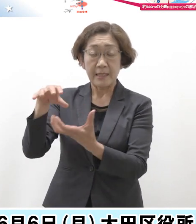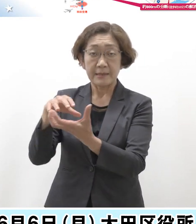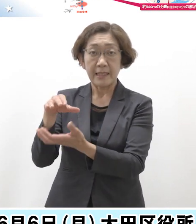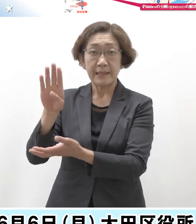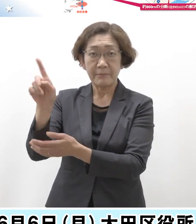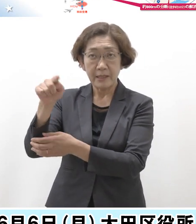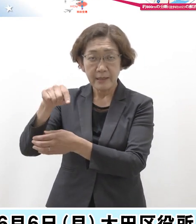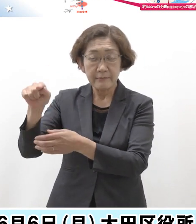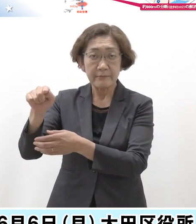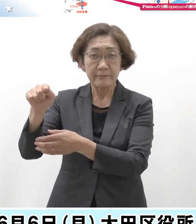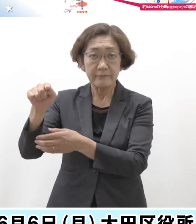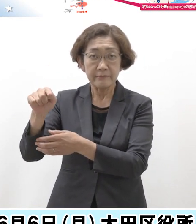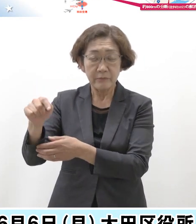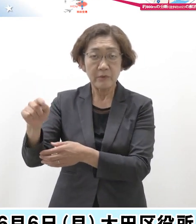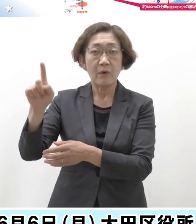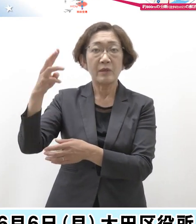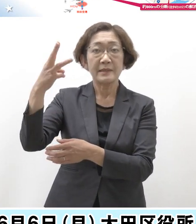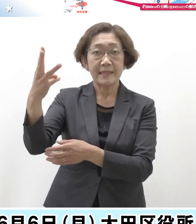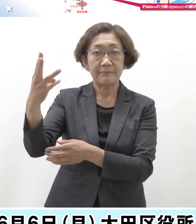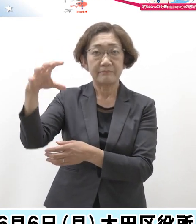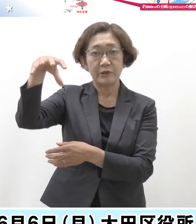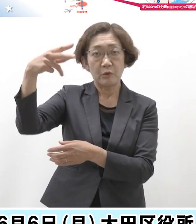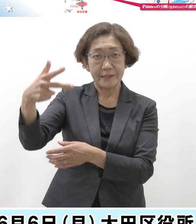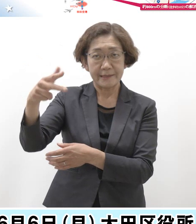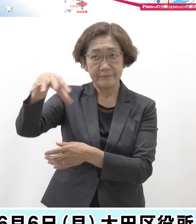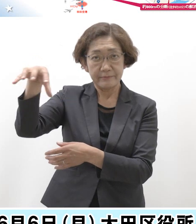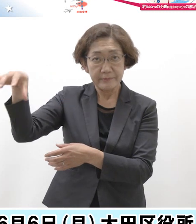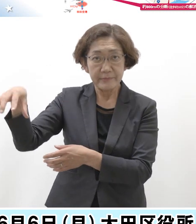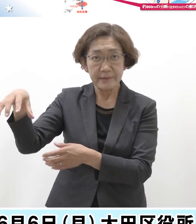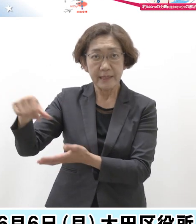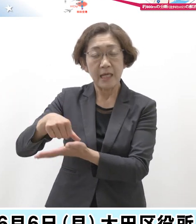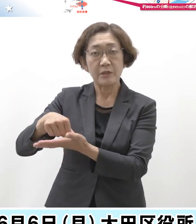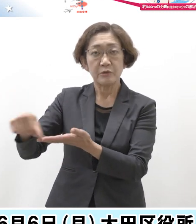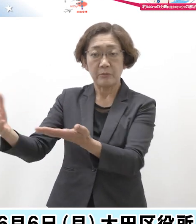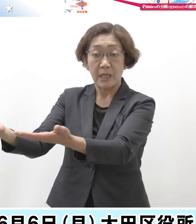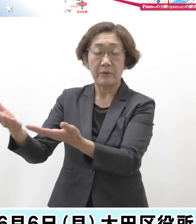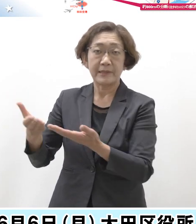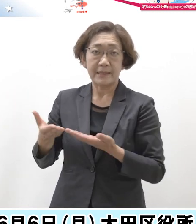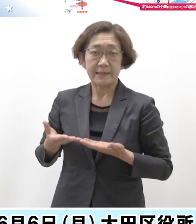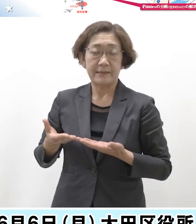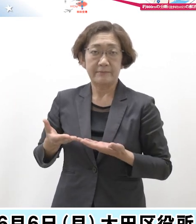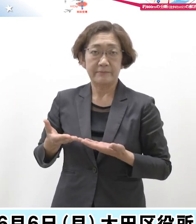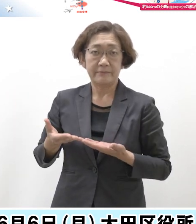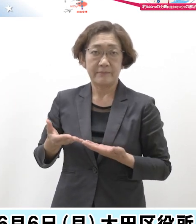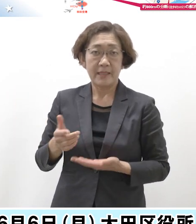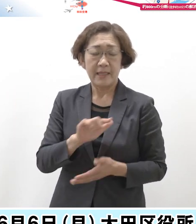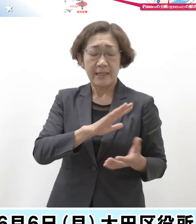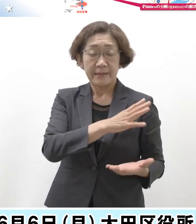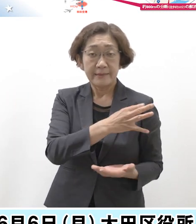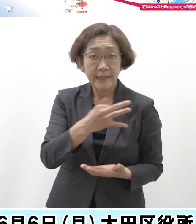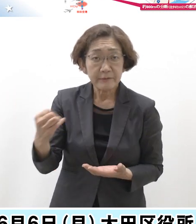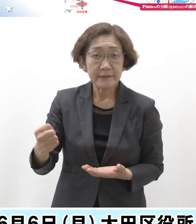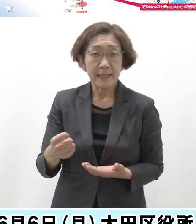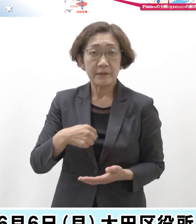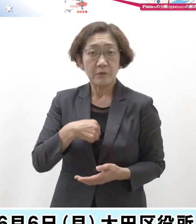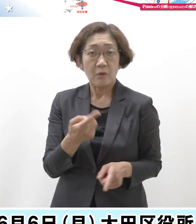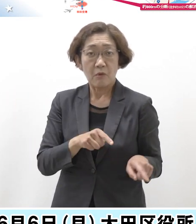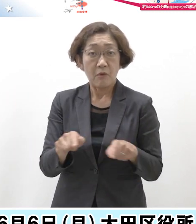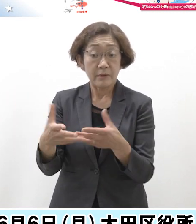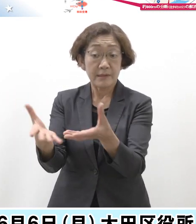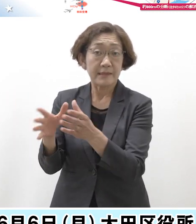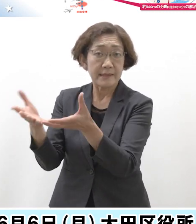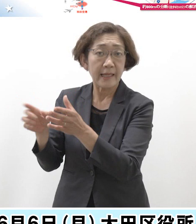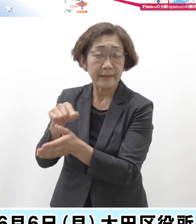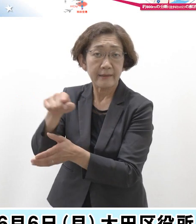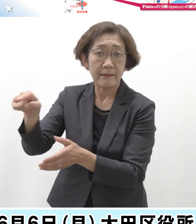から賛同のご署名をいただくなど、多くの自治体からもその整備が望まれている